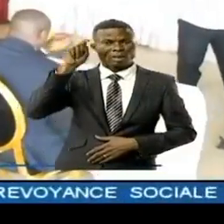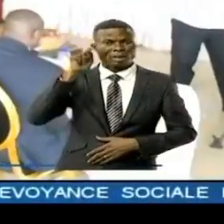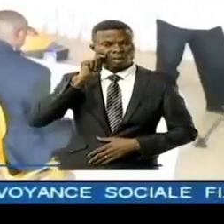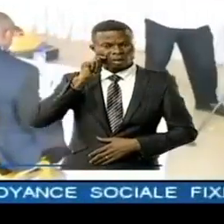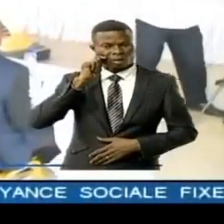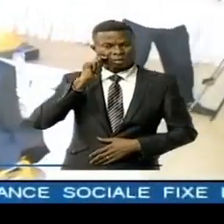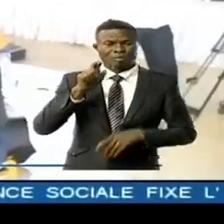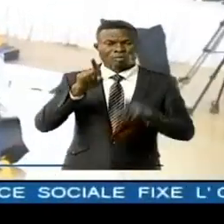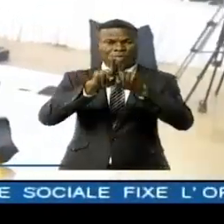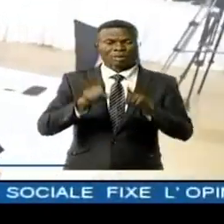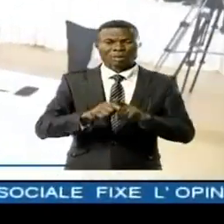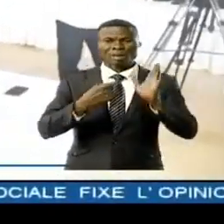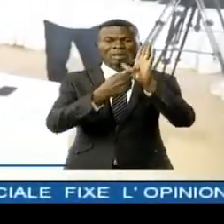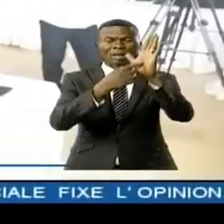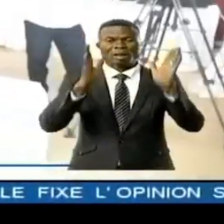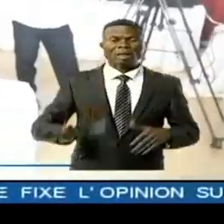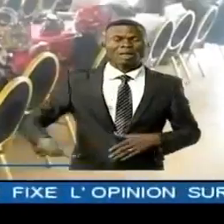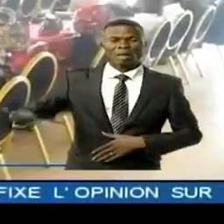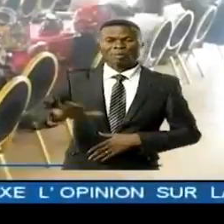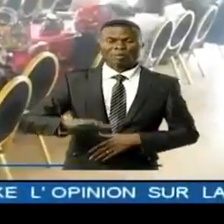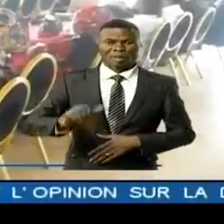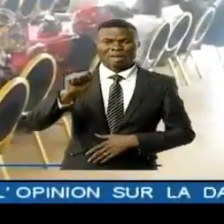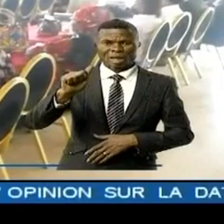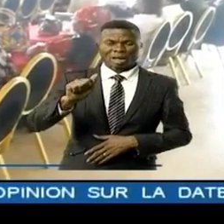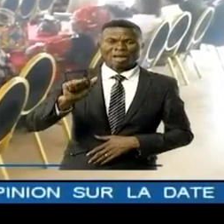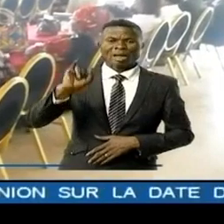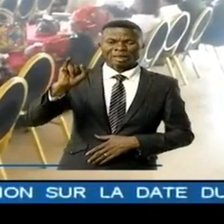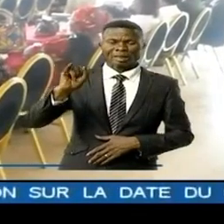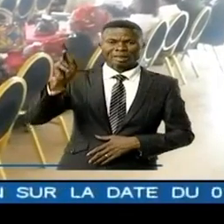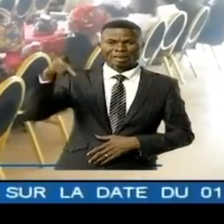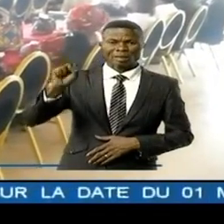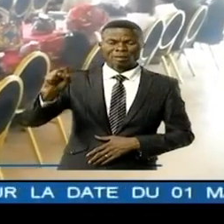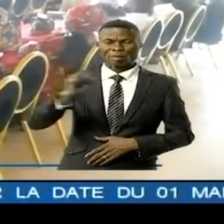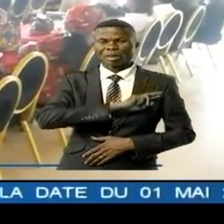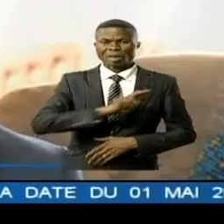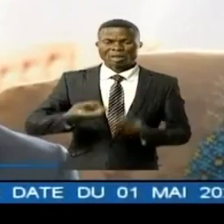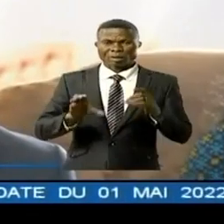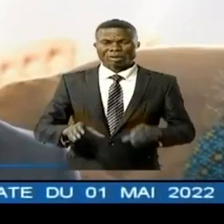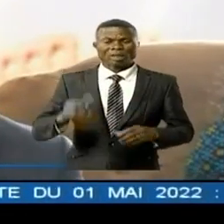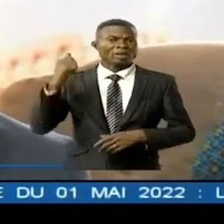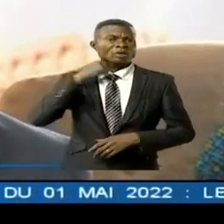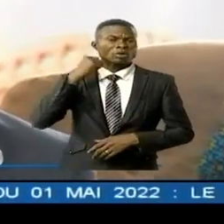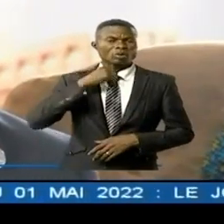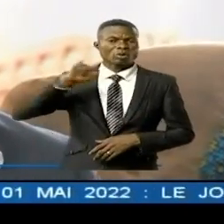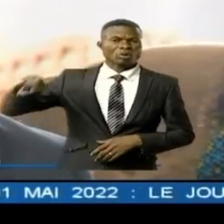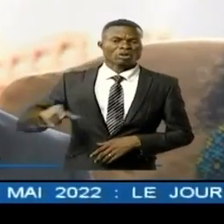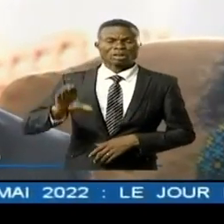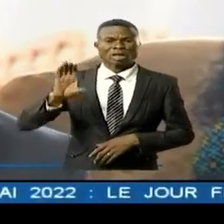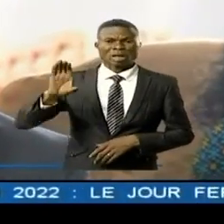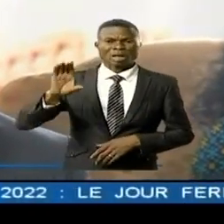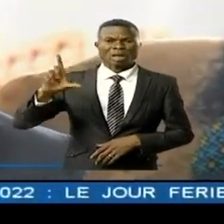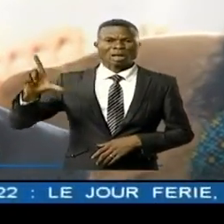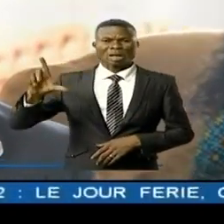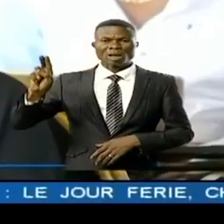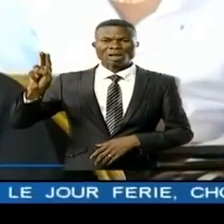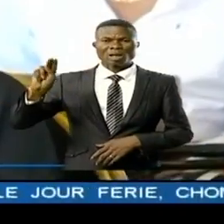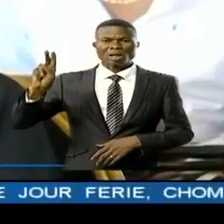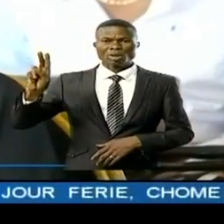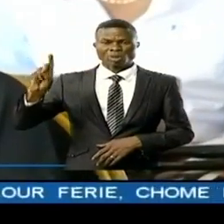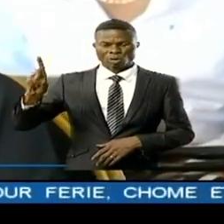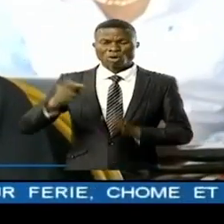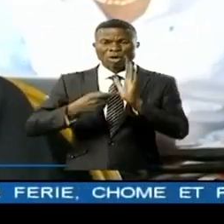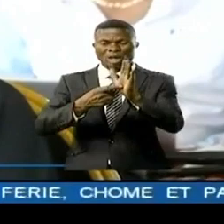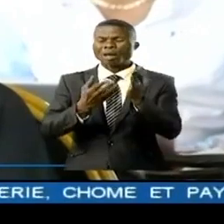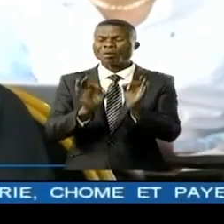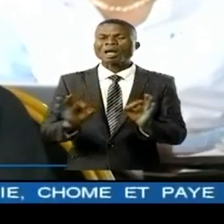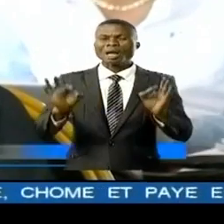aussi le réprésentant pays de hipath en république démocratique du congo les docteurs jean claude mouloud tous ont démontré la nécessité